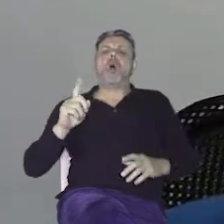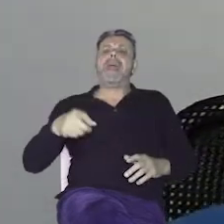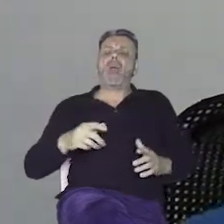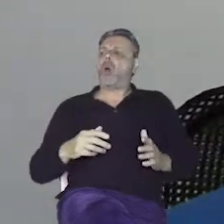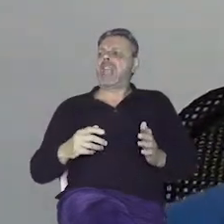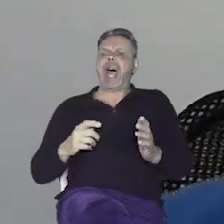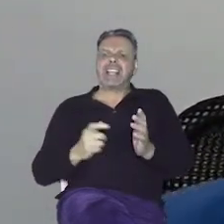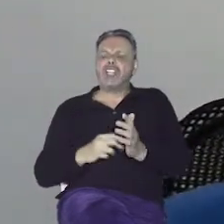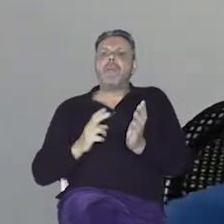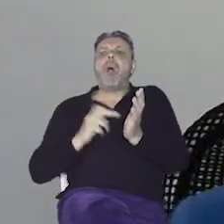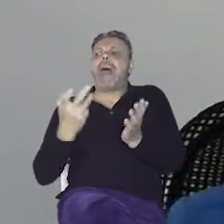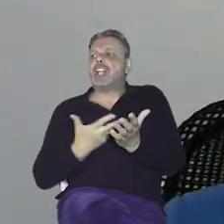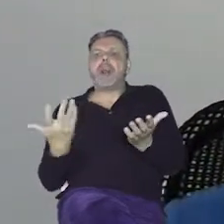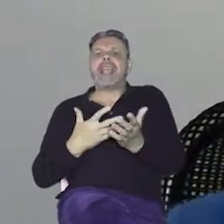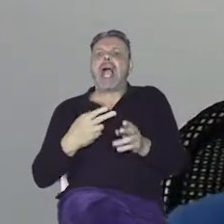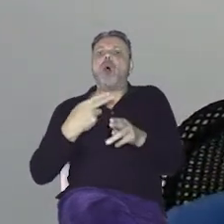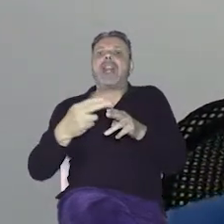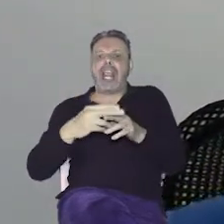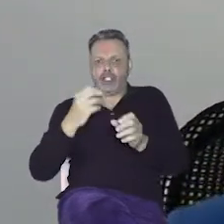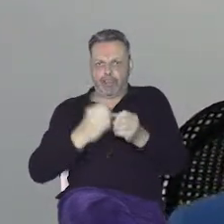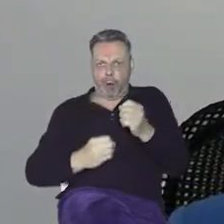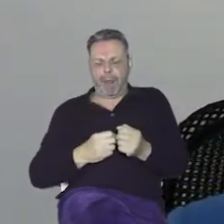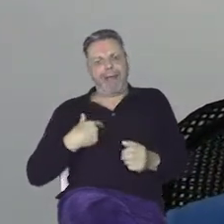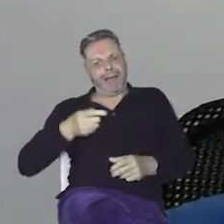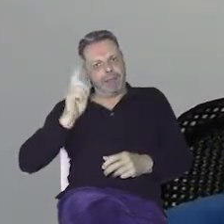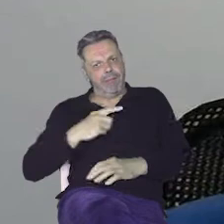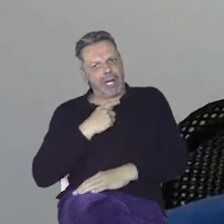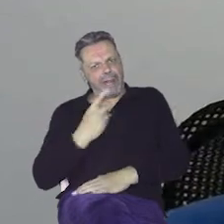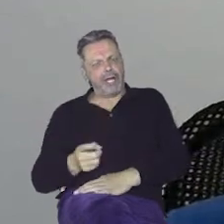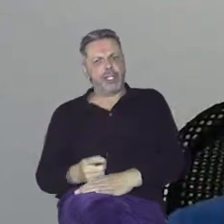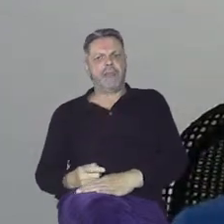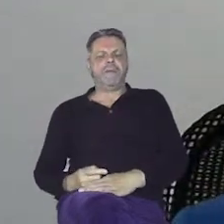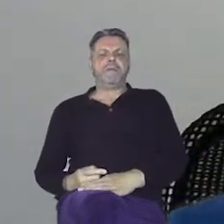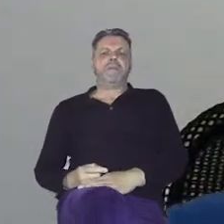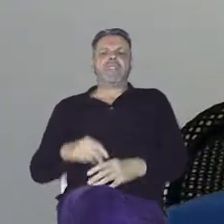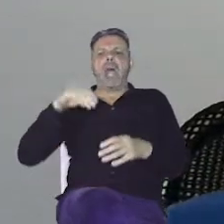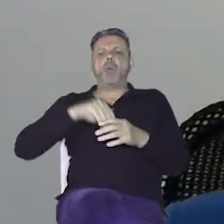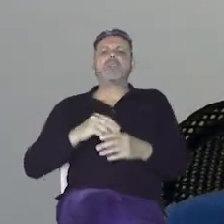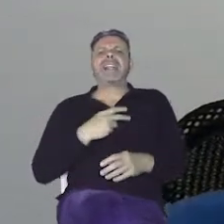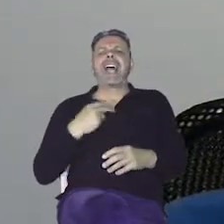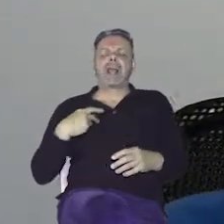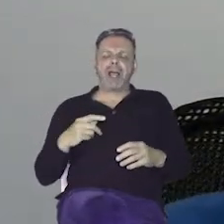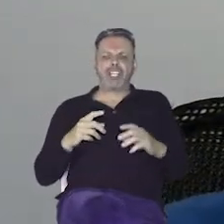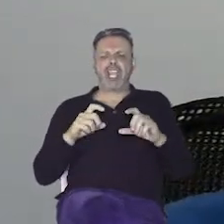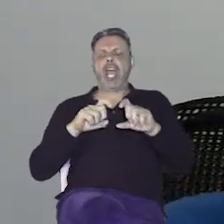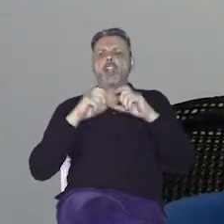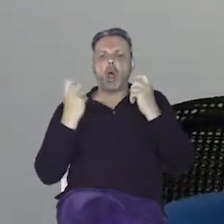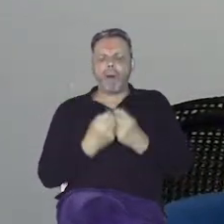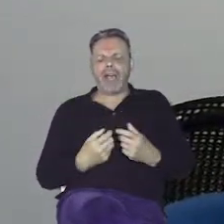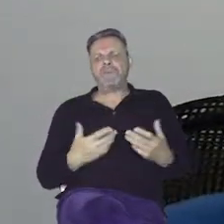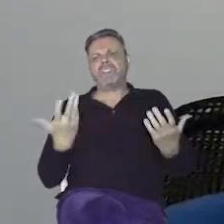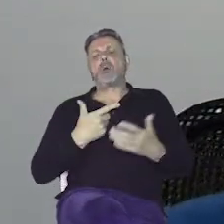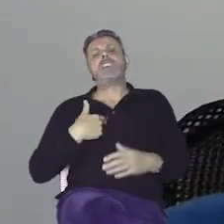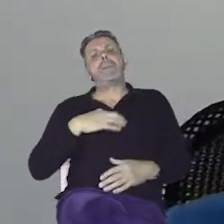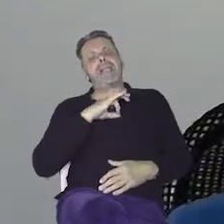kako problem riješiti. Ali moram reći da unutar zagrebačkih domova, onih za koje jesam